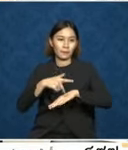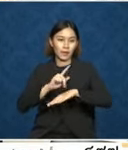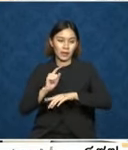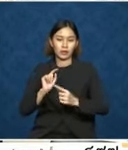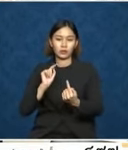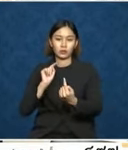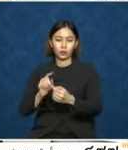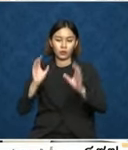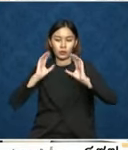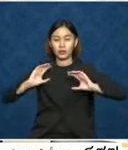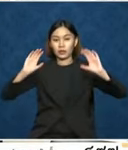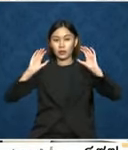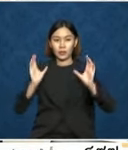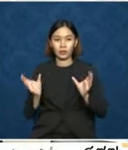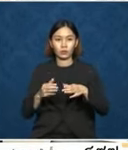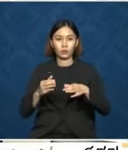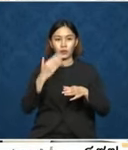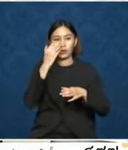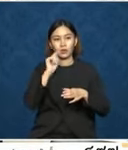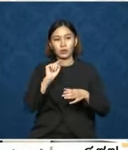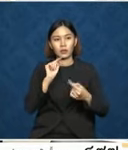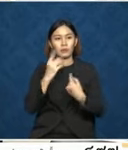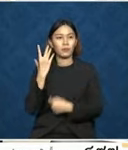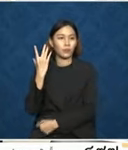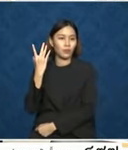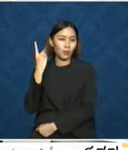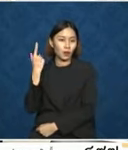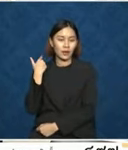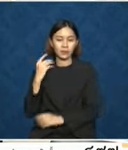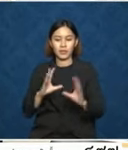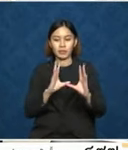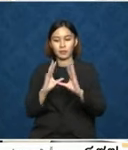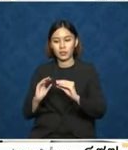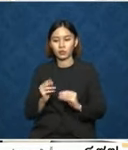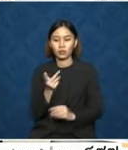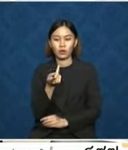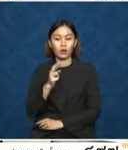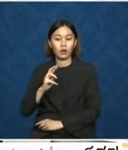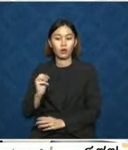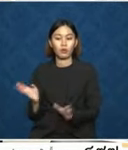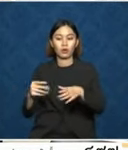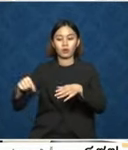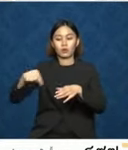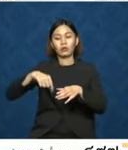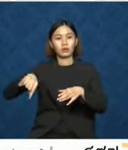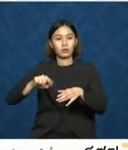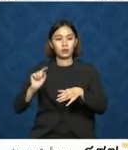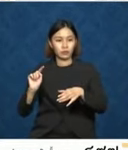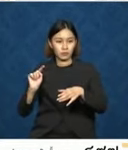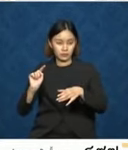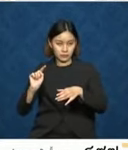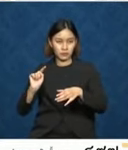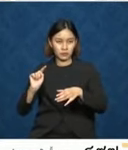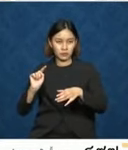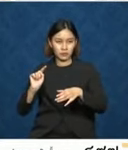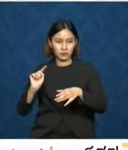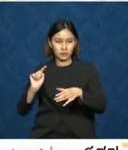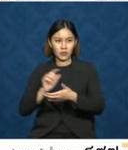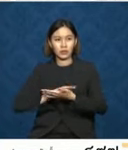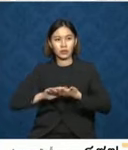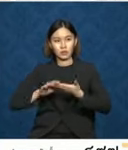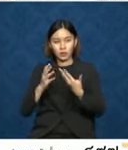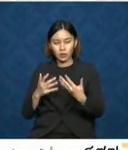ไปยังรัฐบาลนะครับท่านประธานครับเมื่อวานนี้มีการประชุมคณะรัฐมนตรีเอ่อไปเมื่อเสร็จ